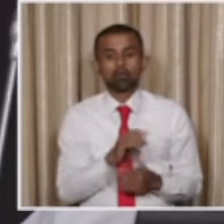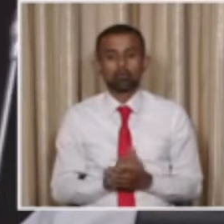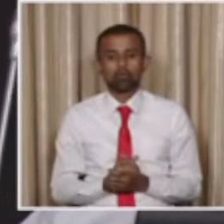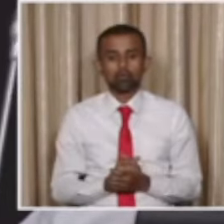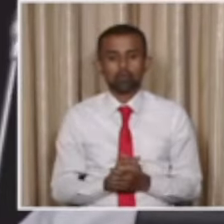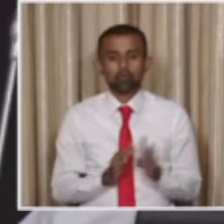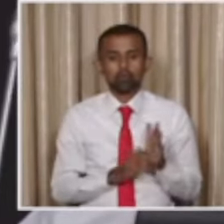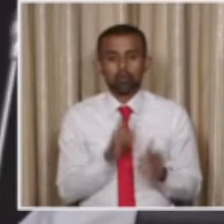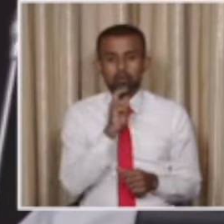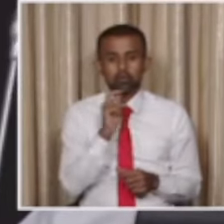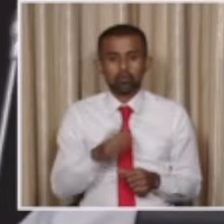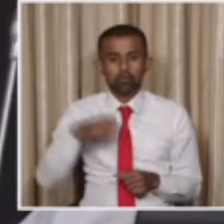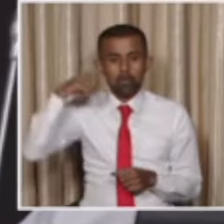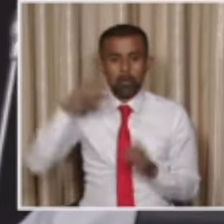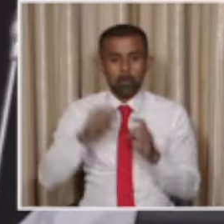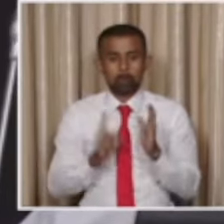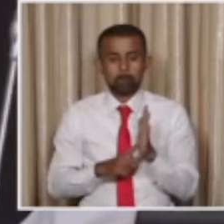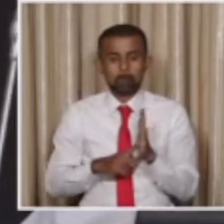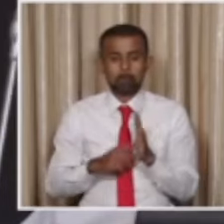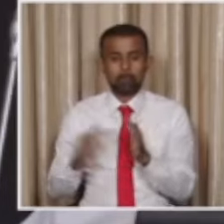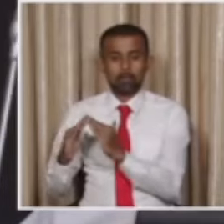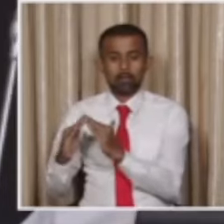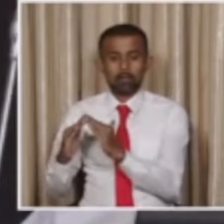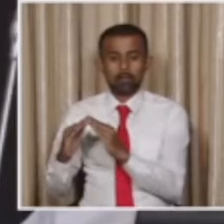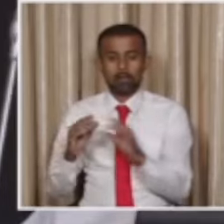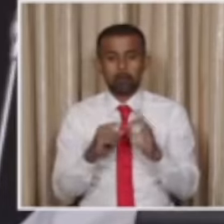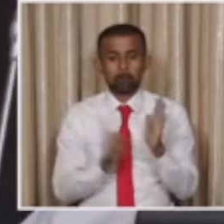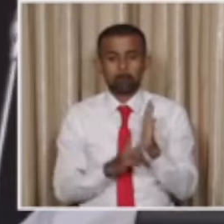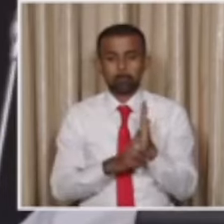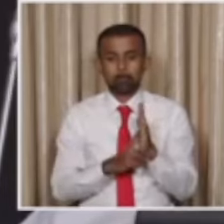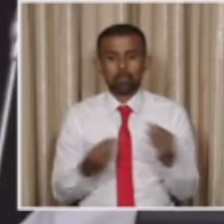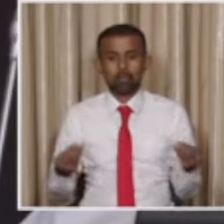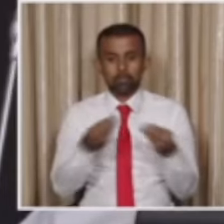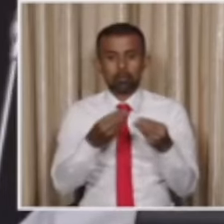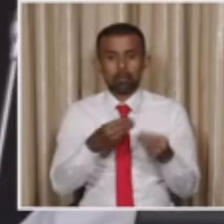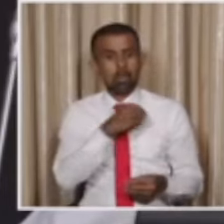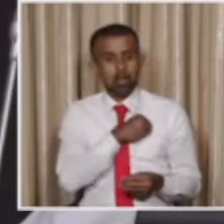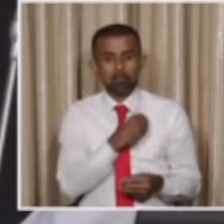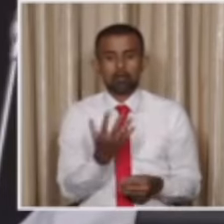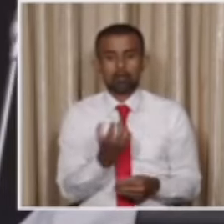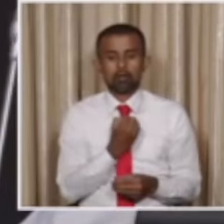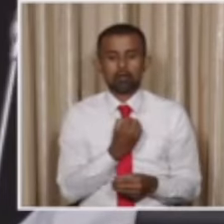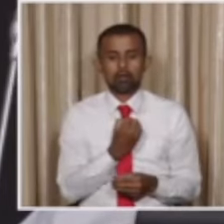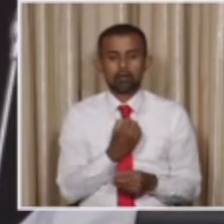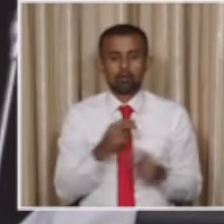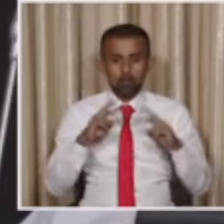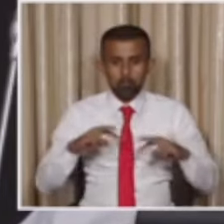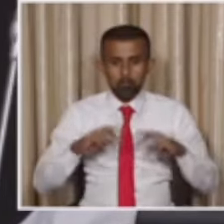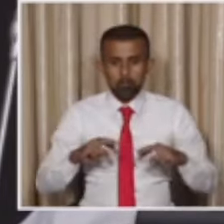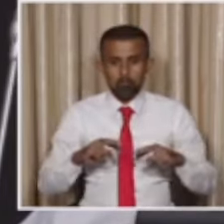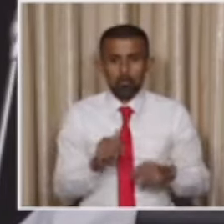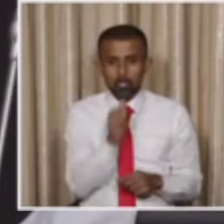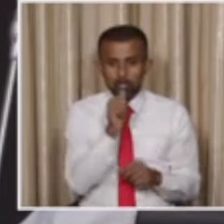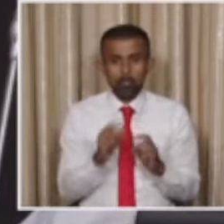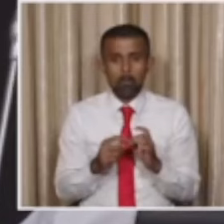තියෙන්නේ? මහේස්ත්‍රාත් අධිකරණයේ ලයිට් බිලට බංගලාවේ ලයිට් බිල එකතු කරන්න මේ ස්ලාබයක් ගන්න. ඒක ගැන පරීක්ෂා කරනකොට වතුර බිලට